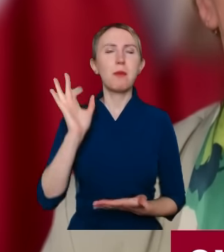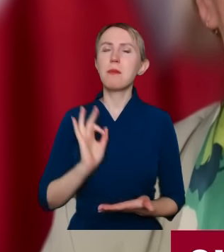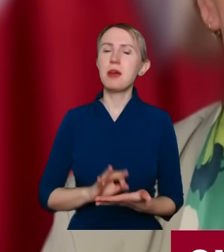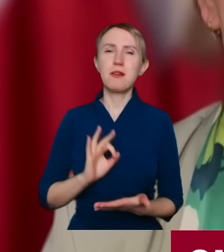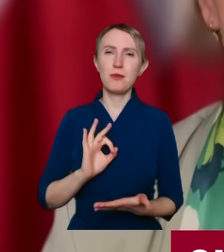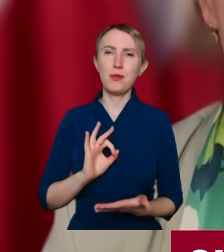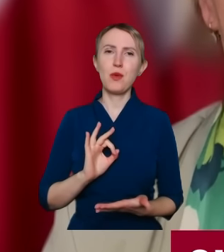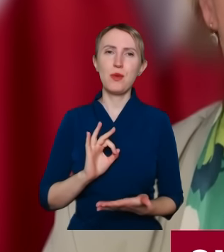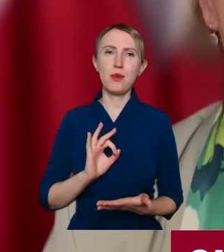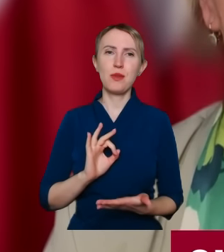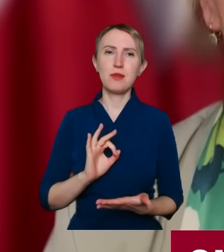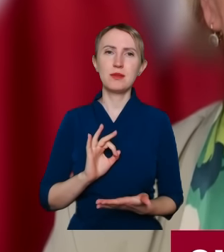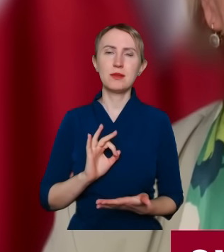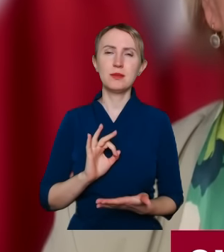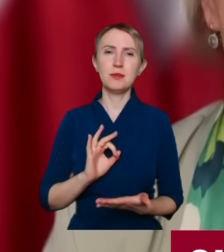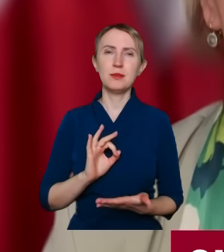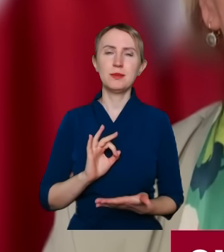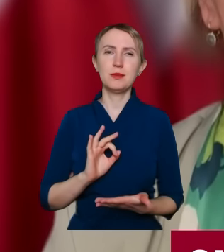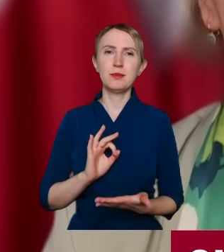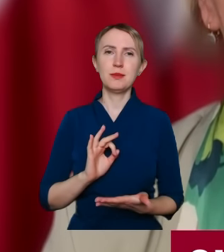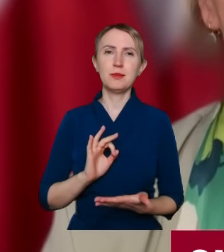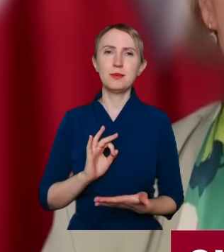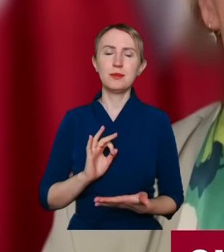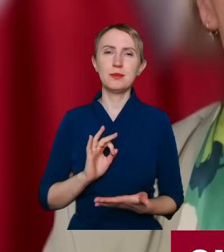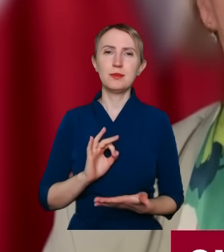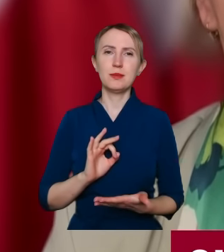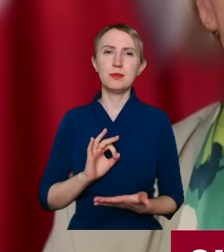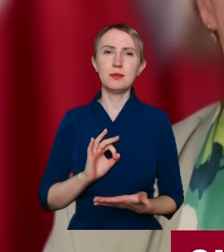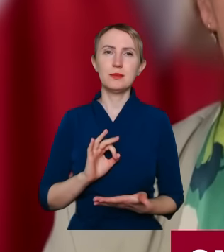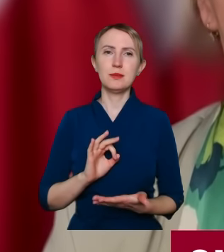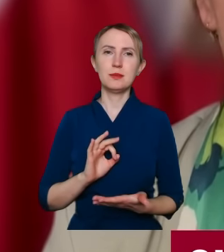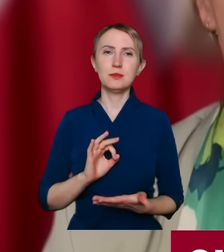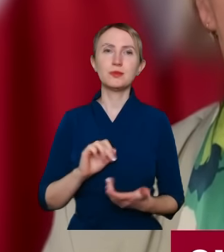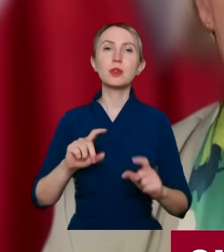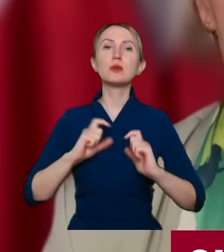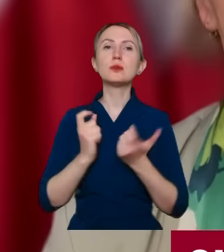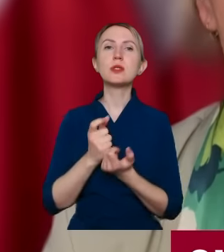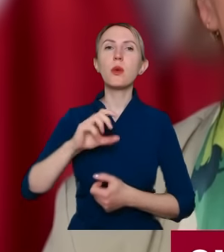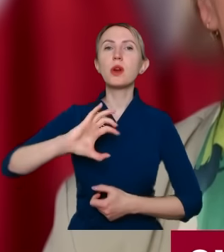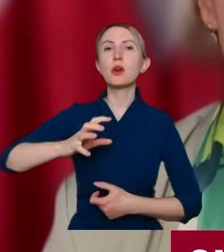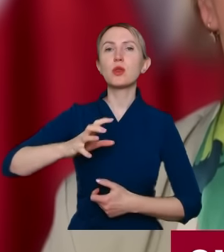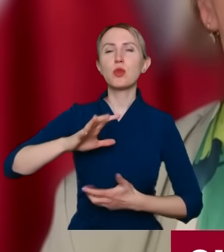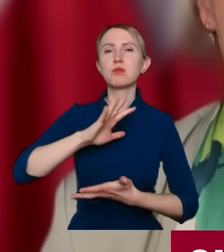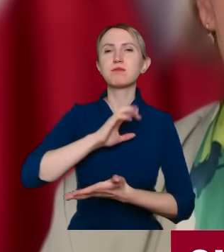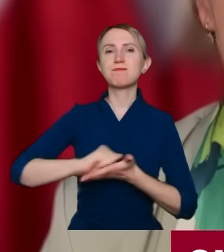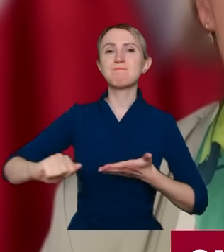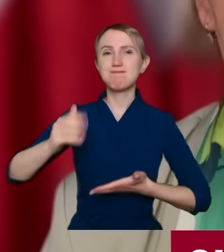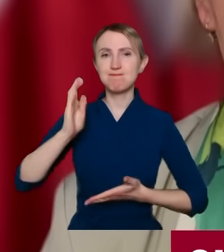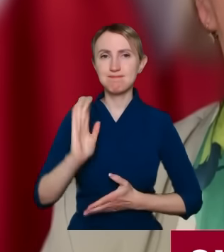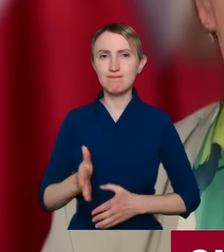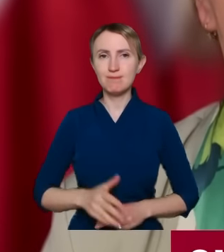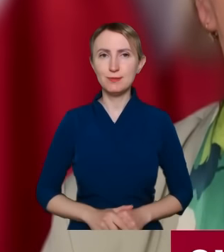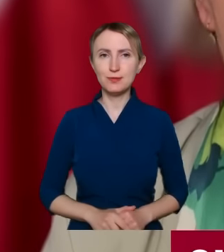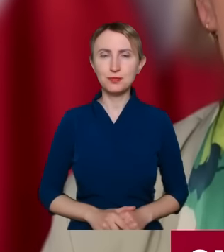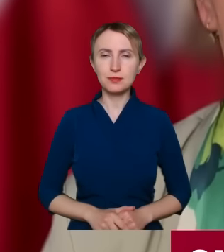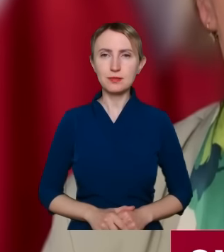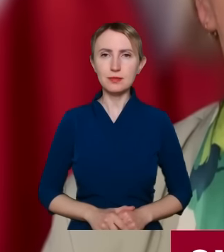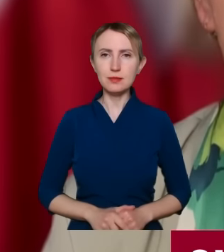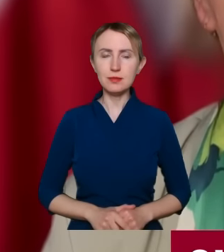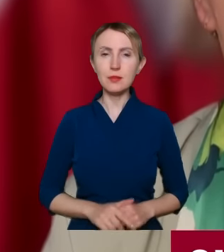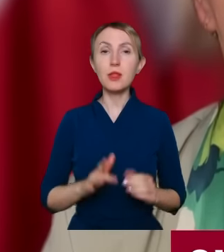tutaj kanibalizacja tego całego środowiska będzie następowała Donald